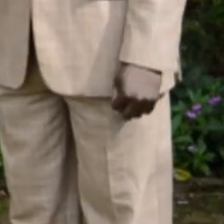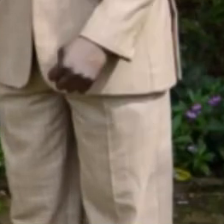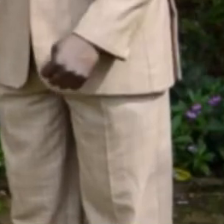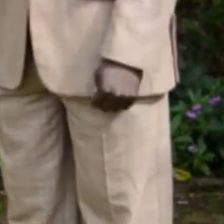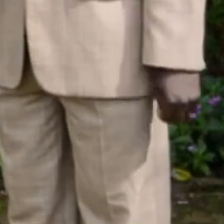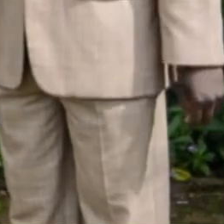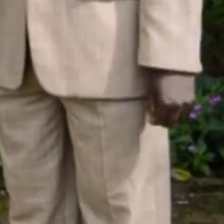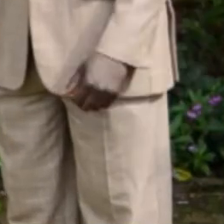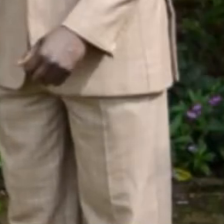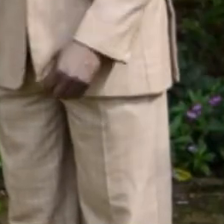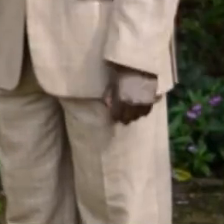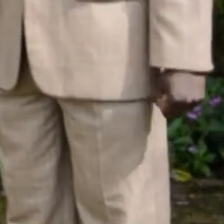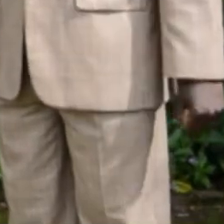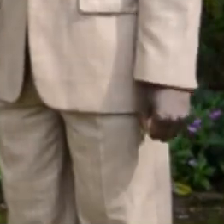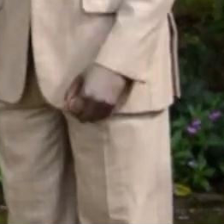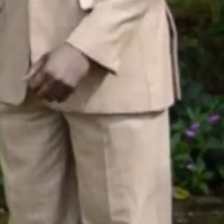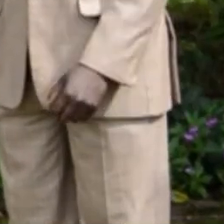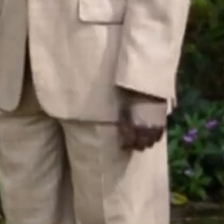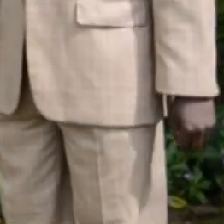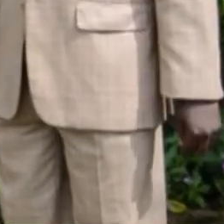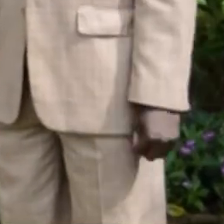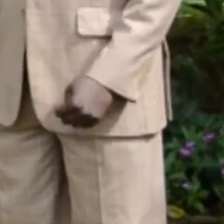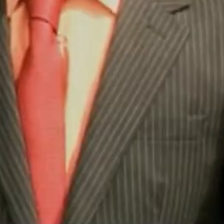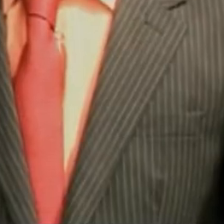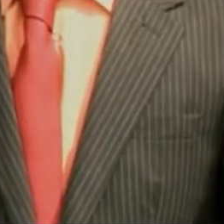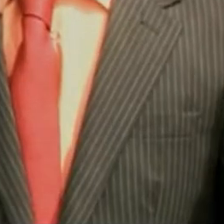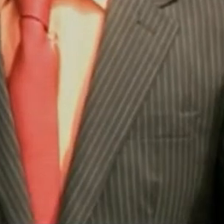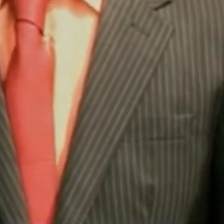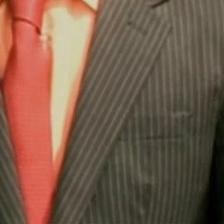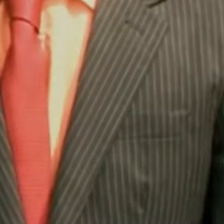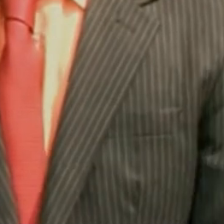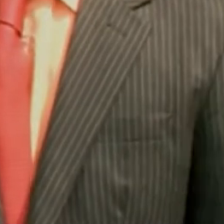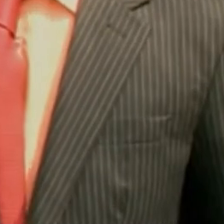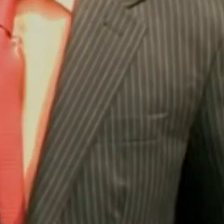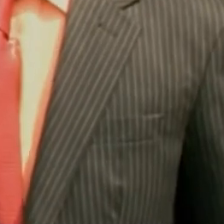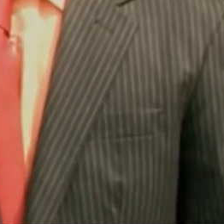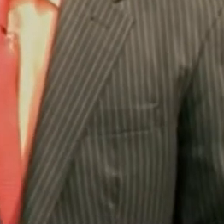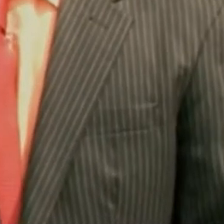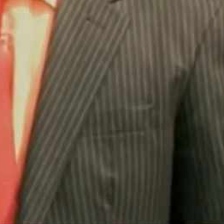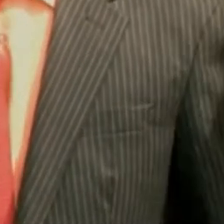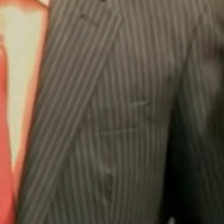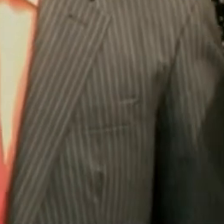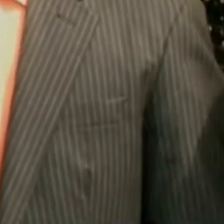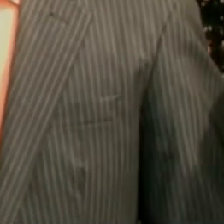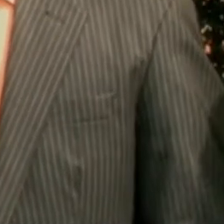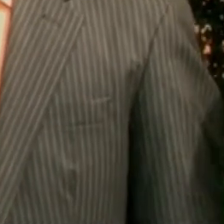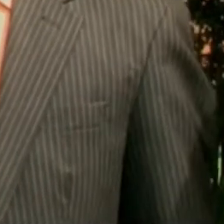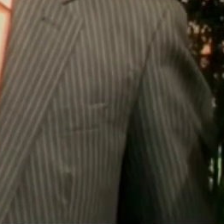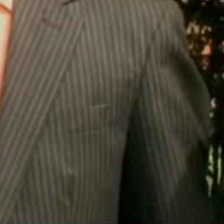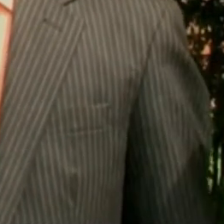Kuti wakanaka wese vanounganidzwapo mazita anodaidzwa ndiripo.